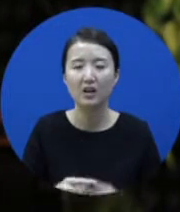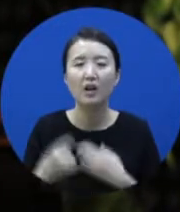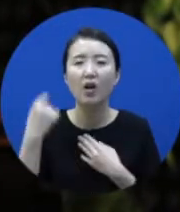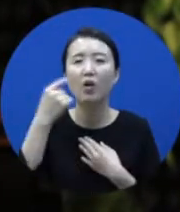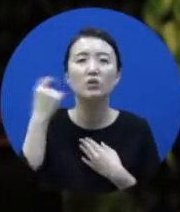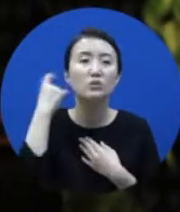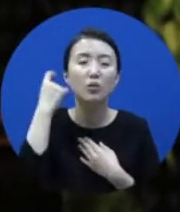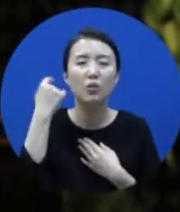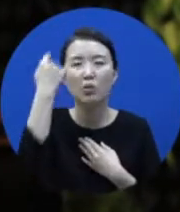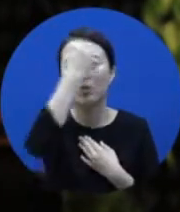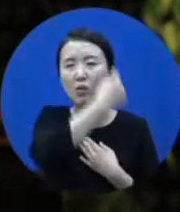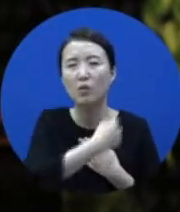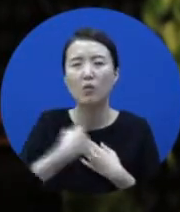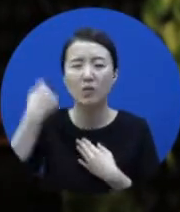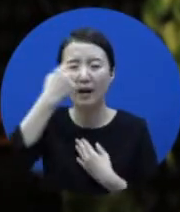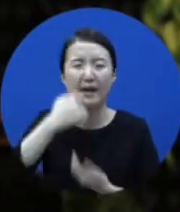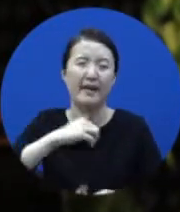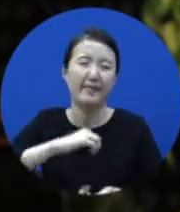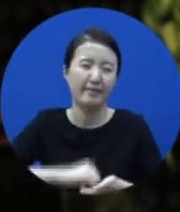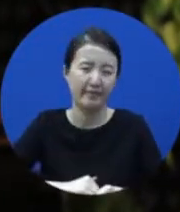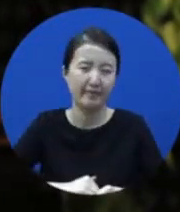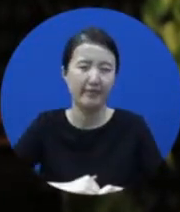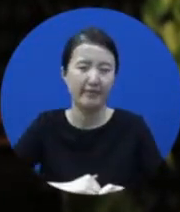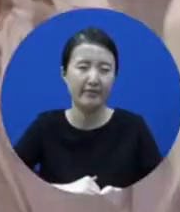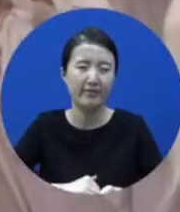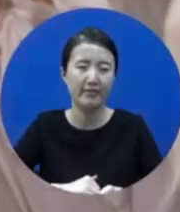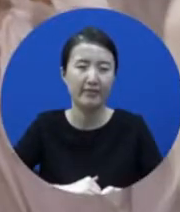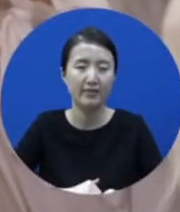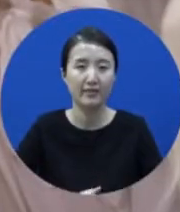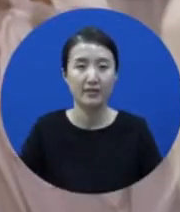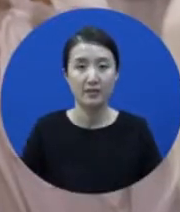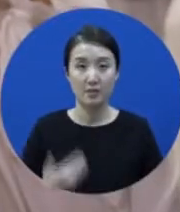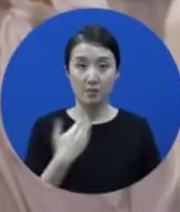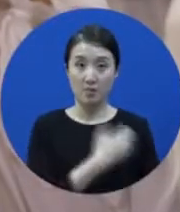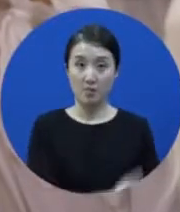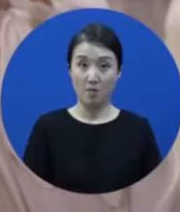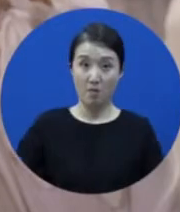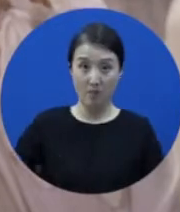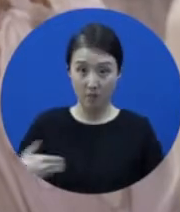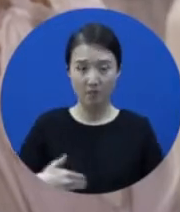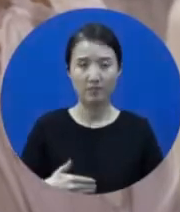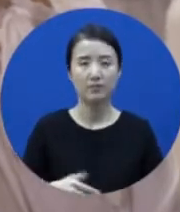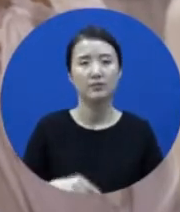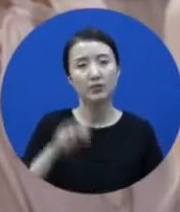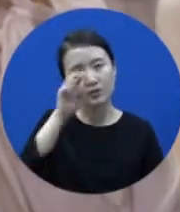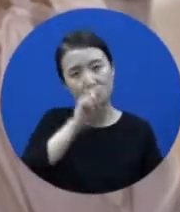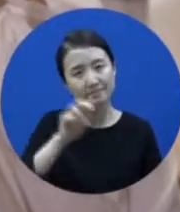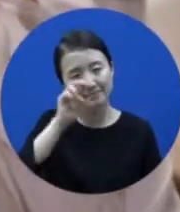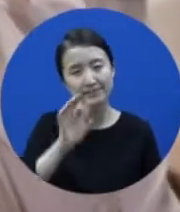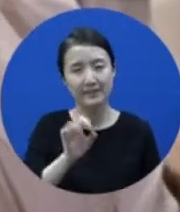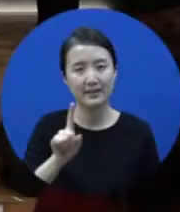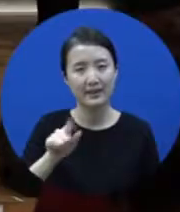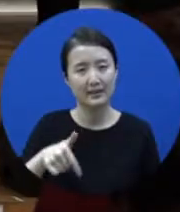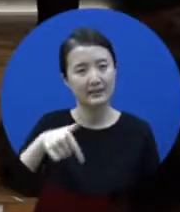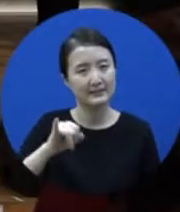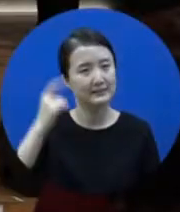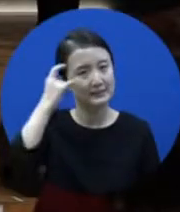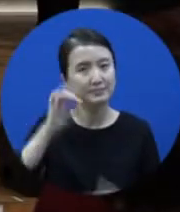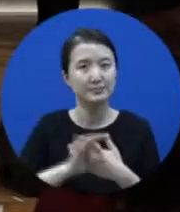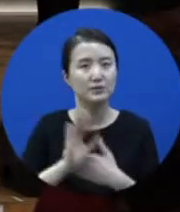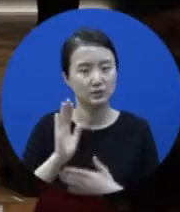납니다. 자, 우리의 몸은 악기예요. 조금만 웃으시면서요. 그리고 이제 복식